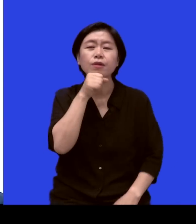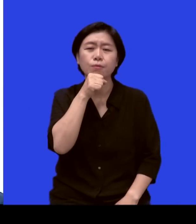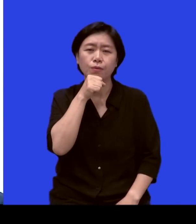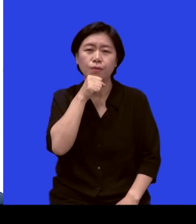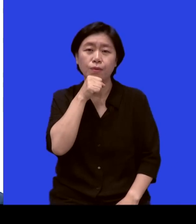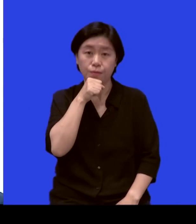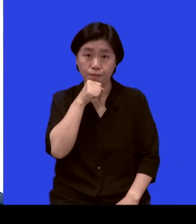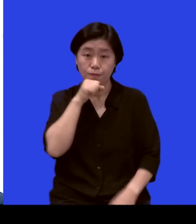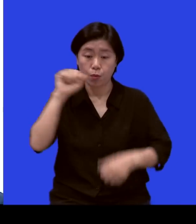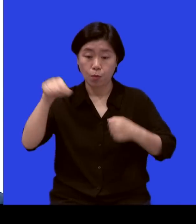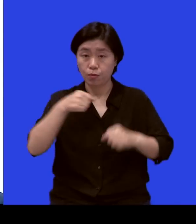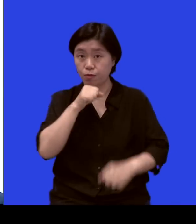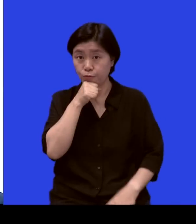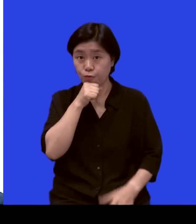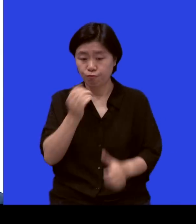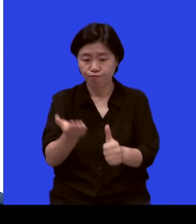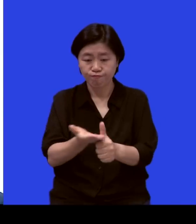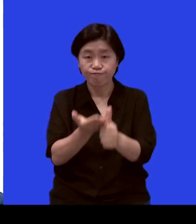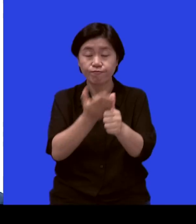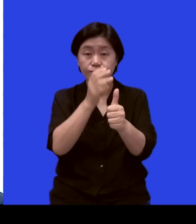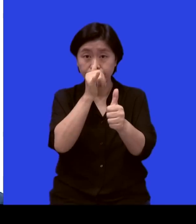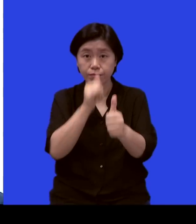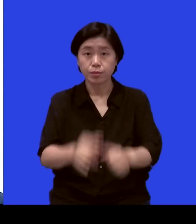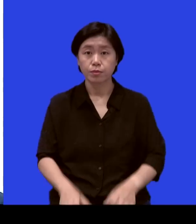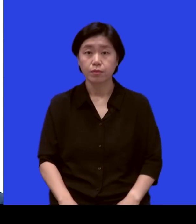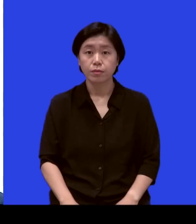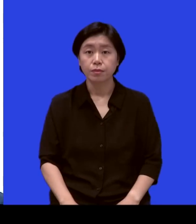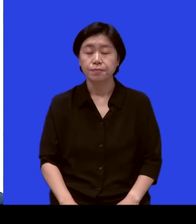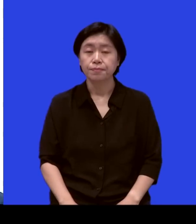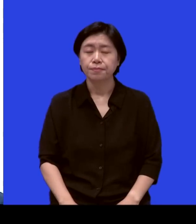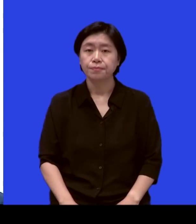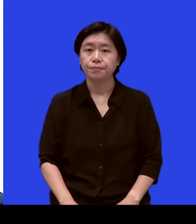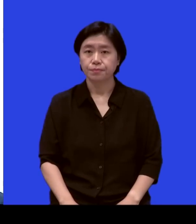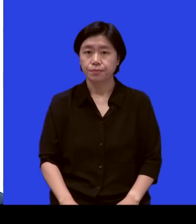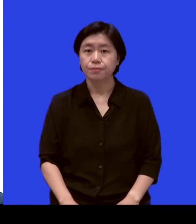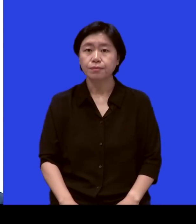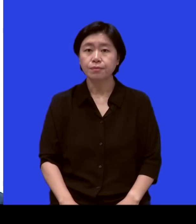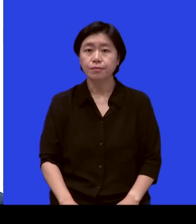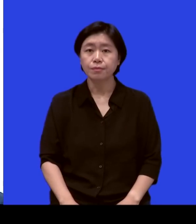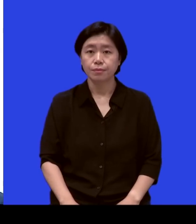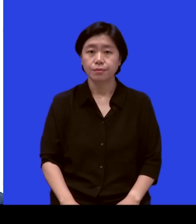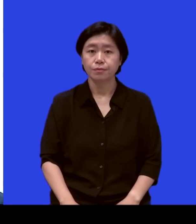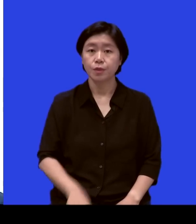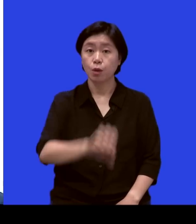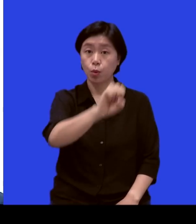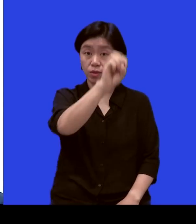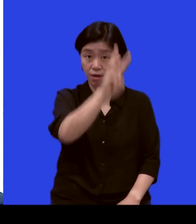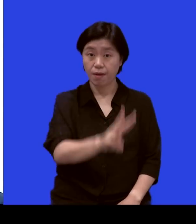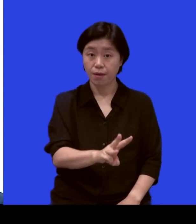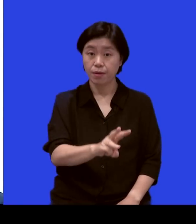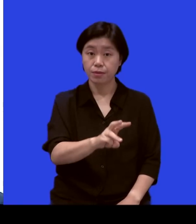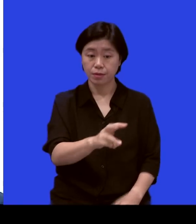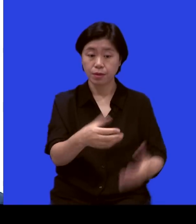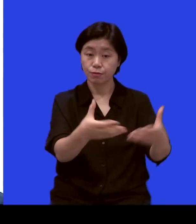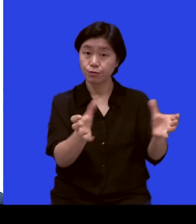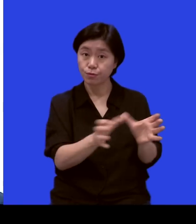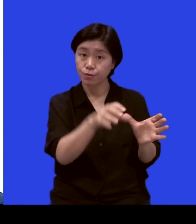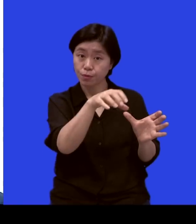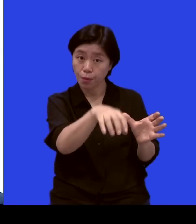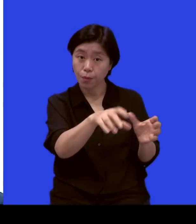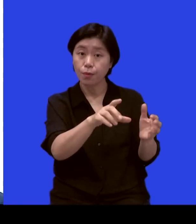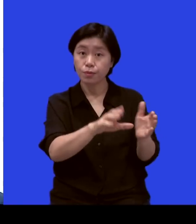공동체에서 그러니까는 포천의 산마루 해맞이 공동체 이제 거기서 염소를 기를